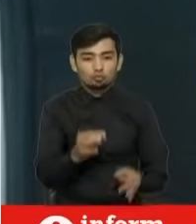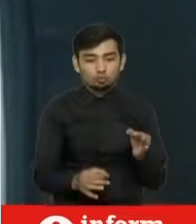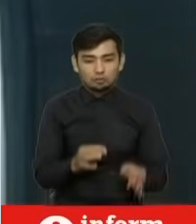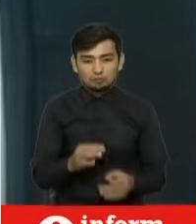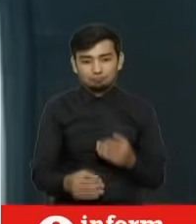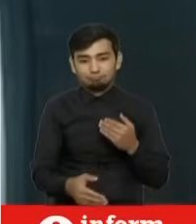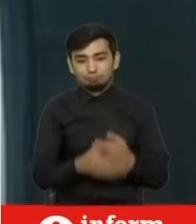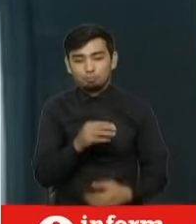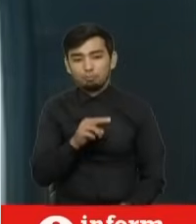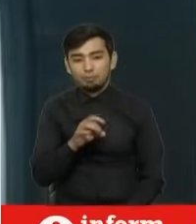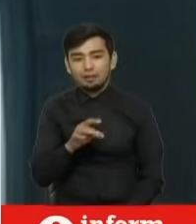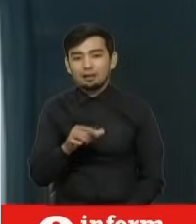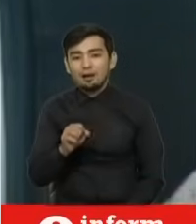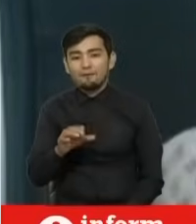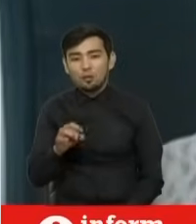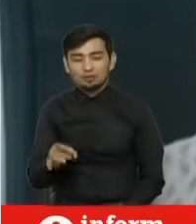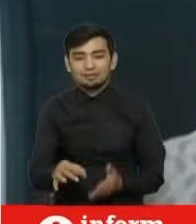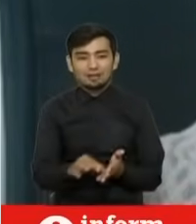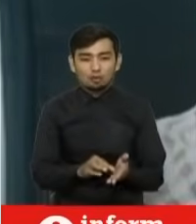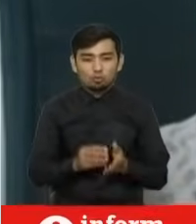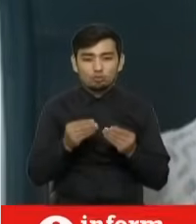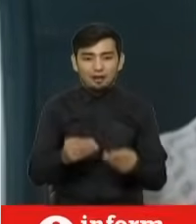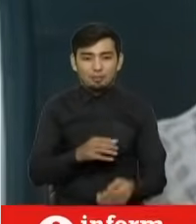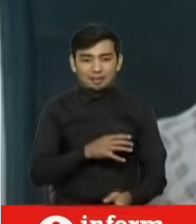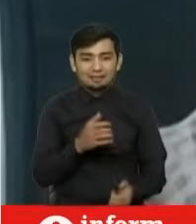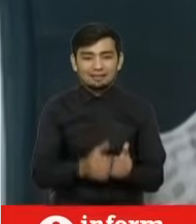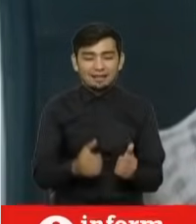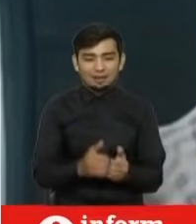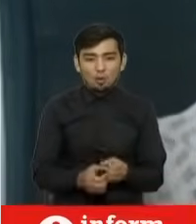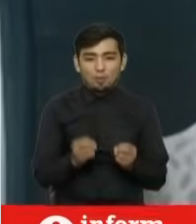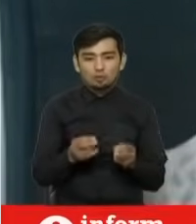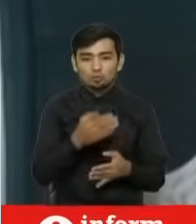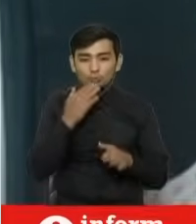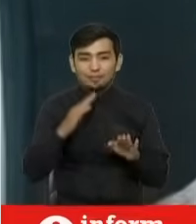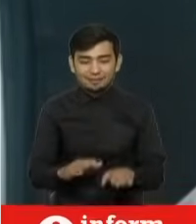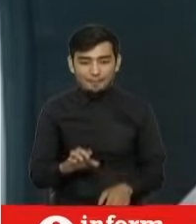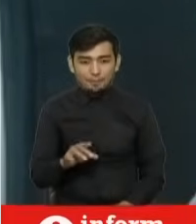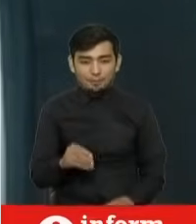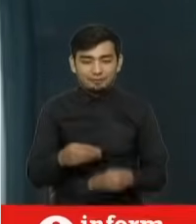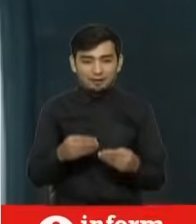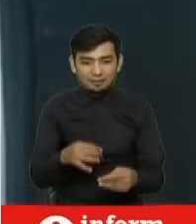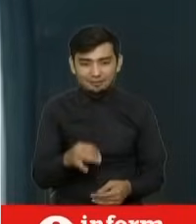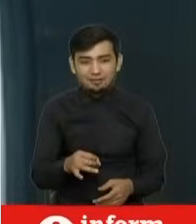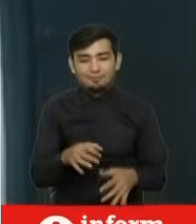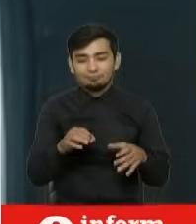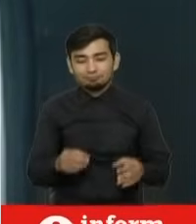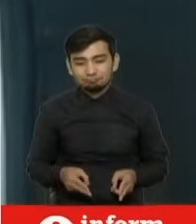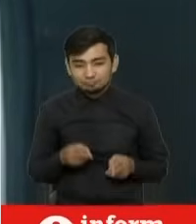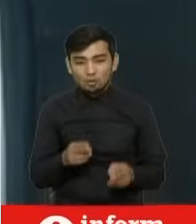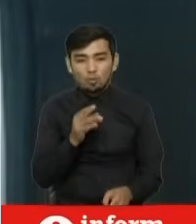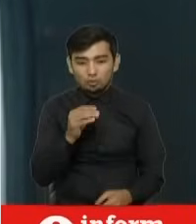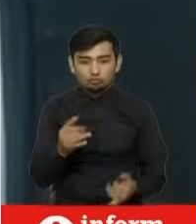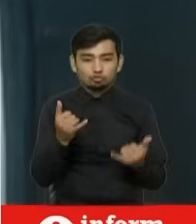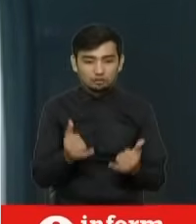приговор то им бы сразу бы дали вот этой средней степени безопасности Потому что так положено по Уголовному Кодексу